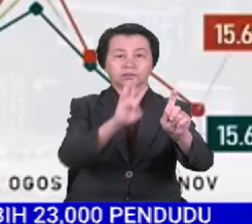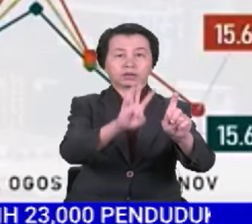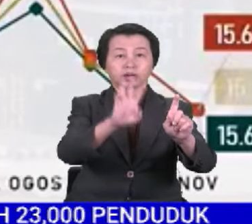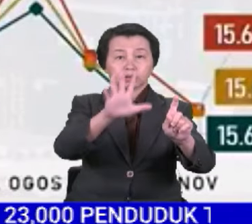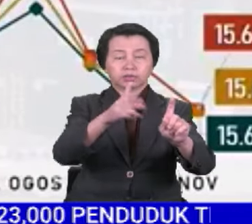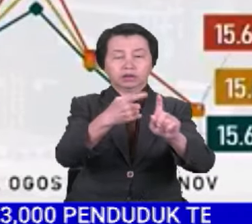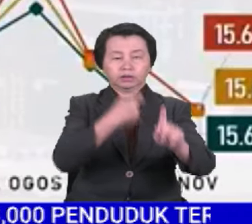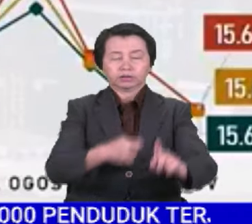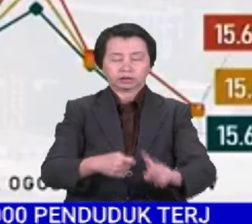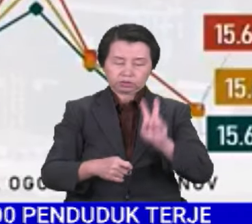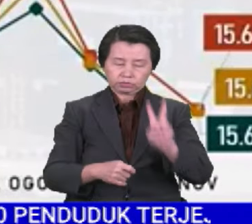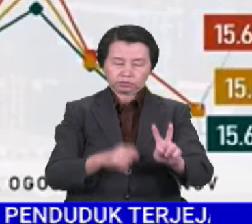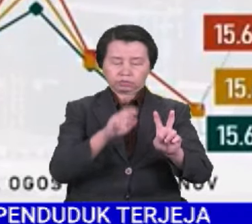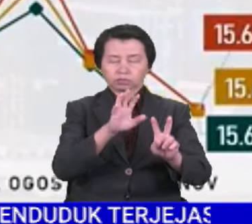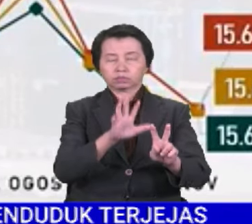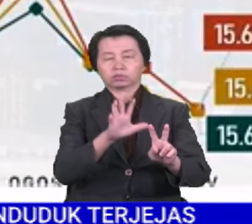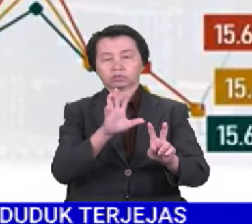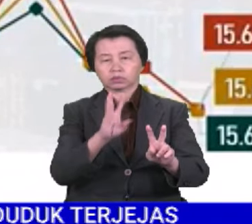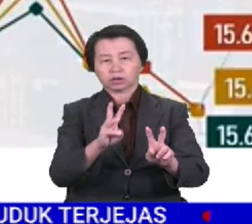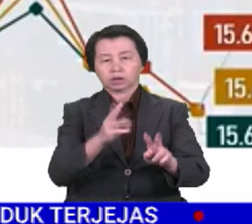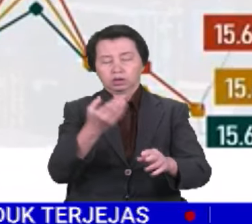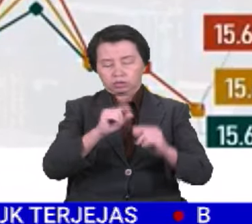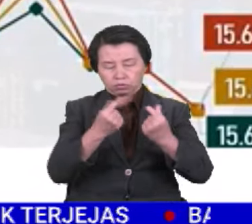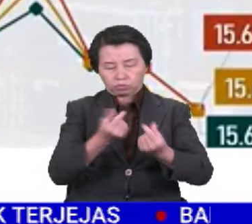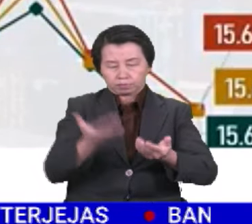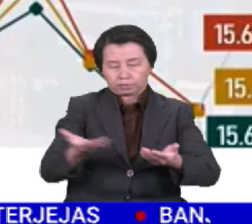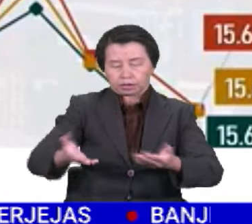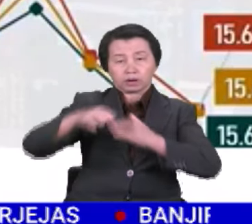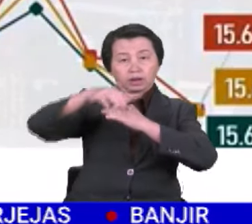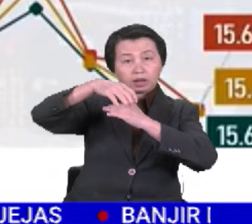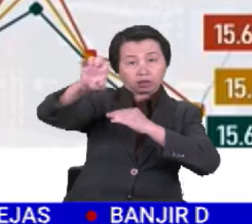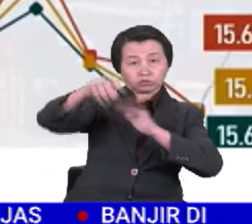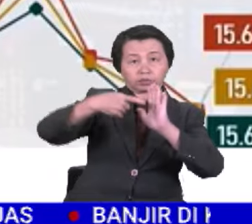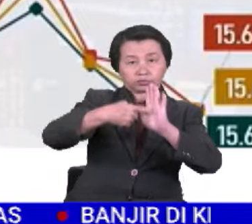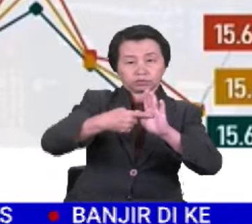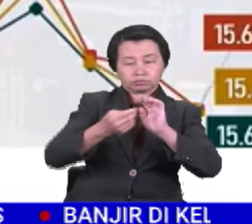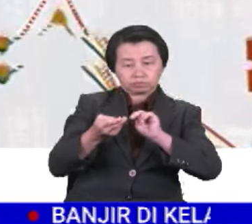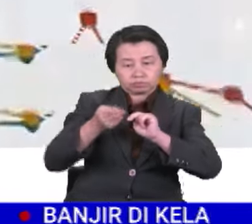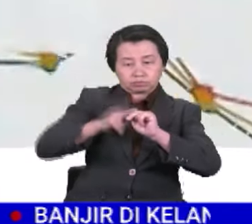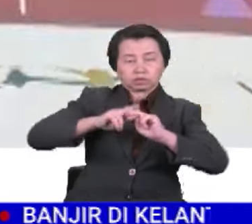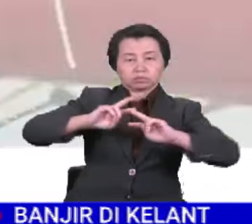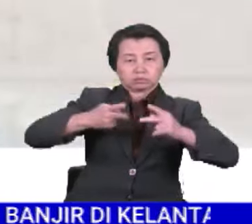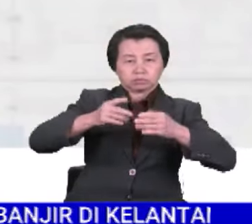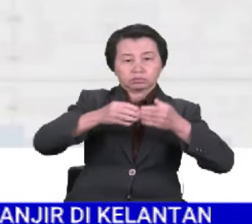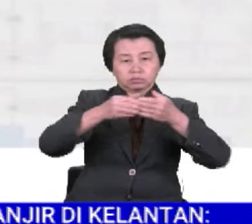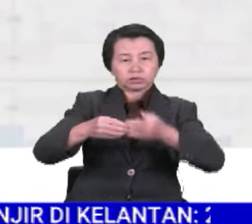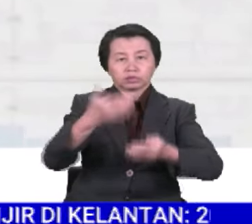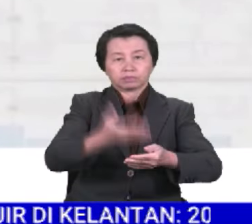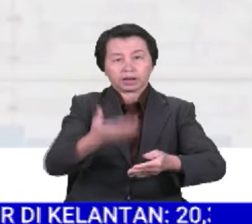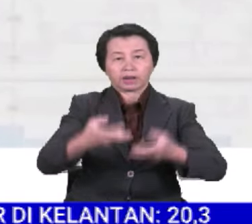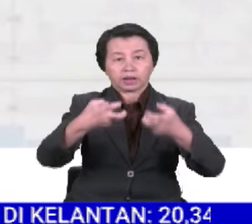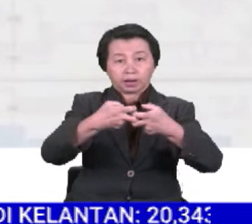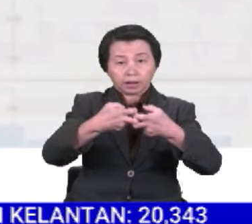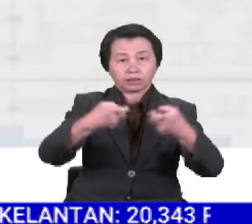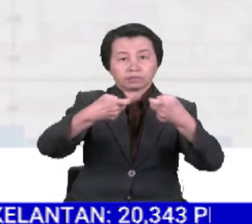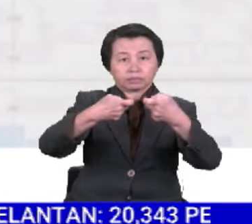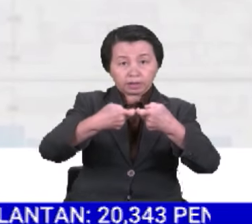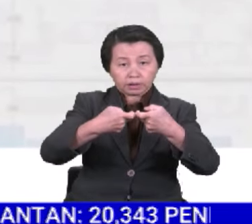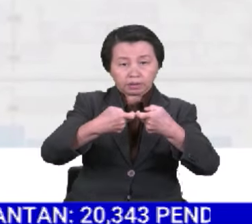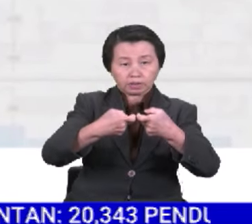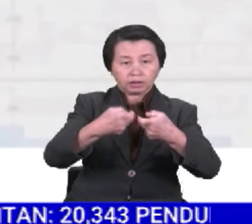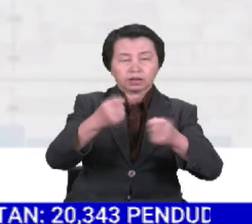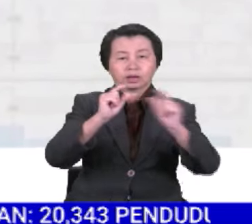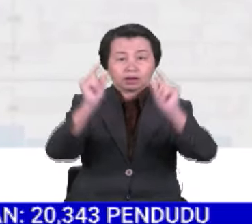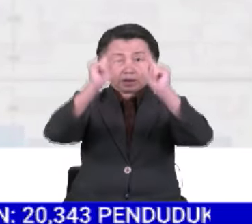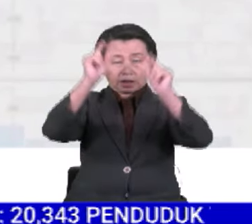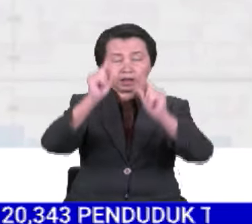daripada 256 kumpulan perangan esport menunjukkan peningkatan di pacubarang dan elektronik